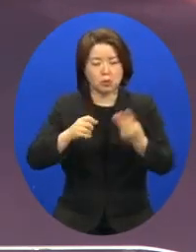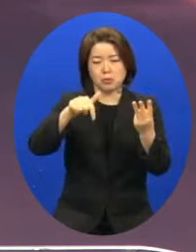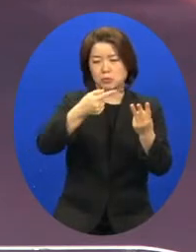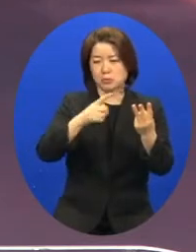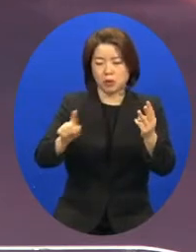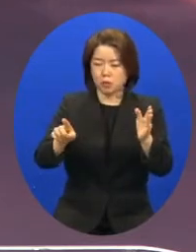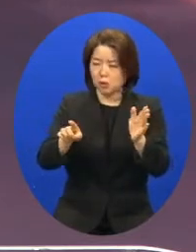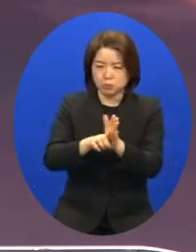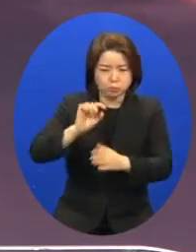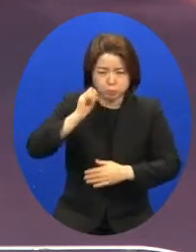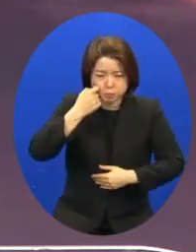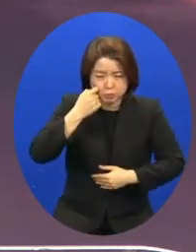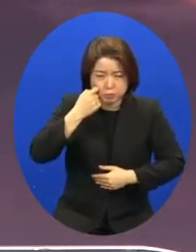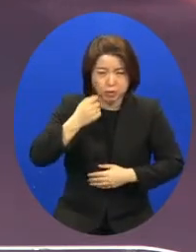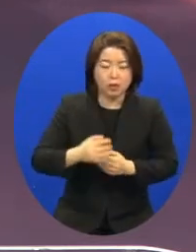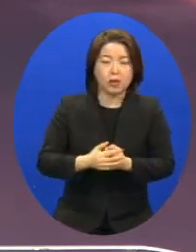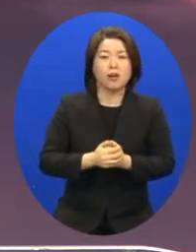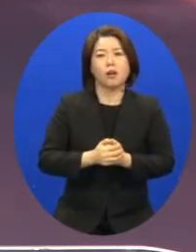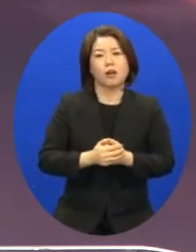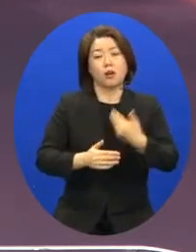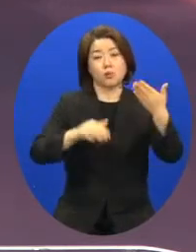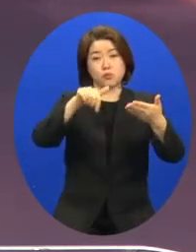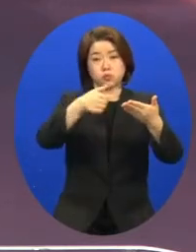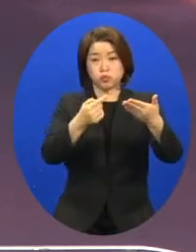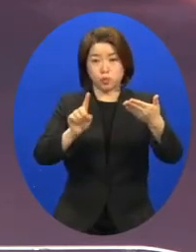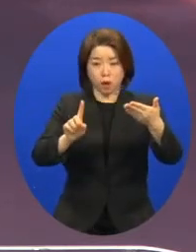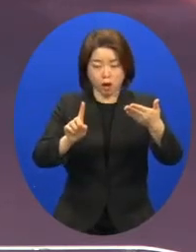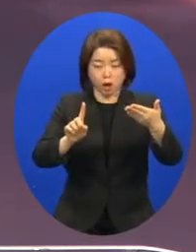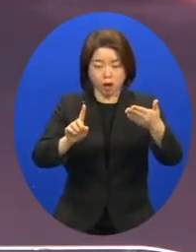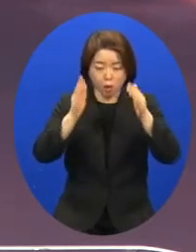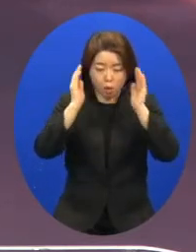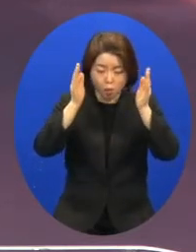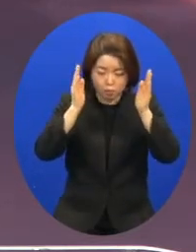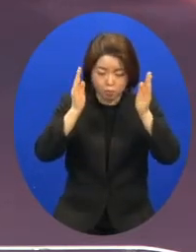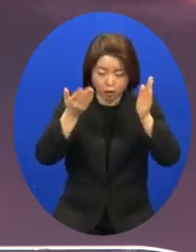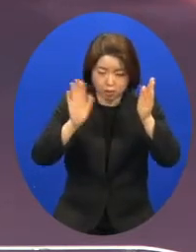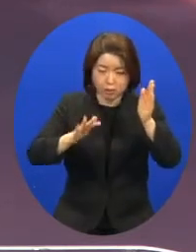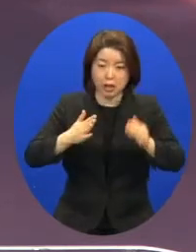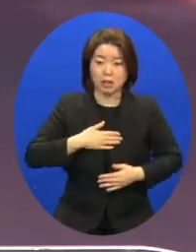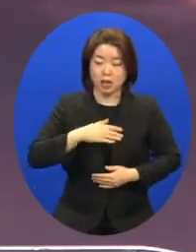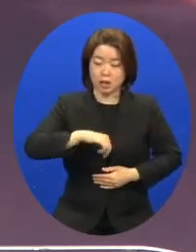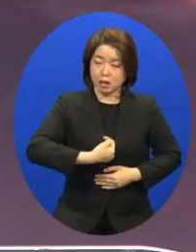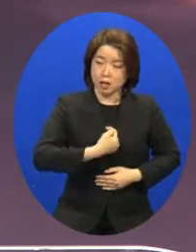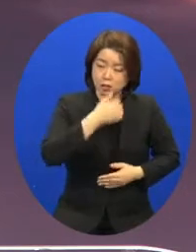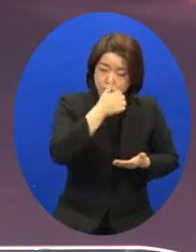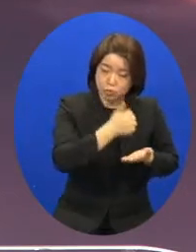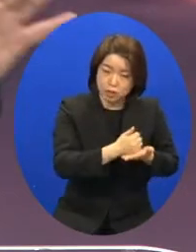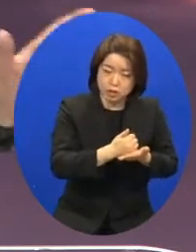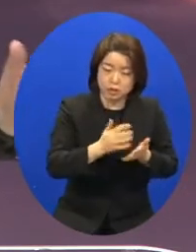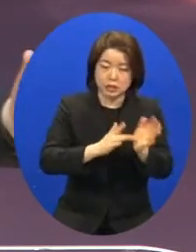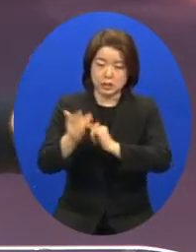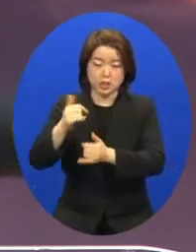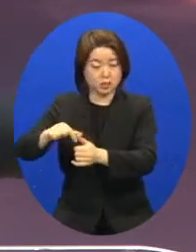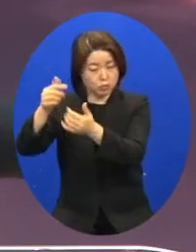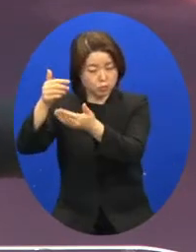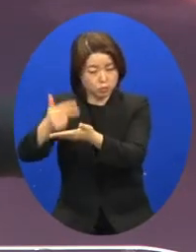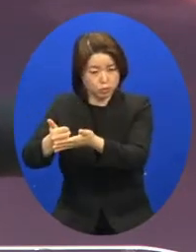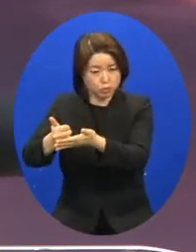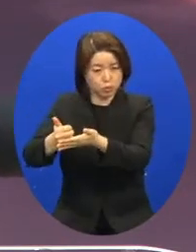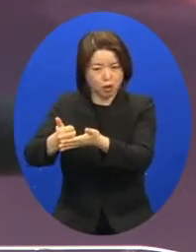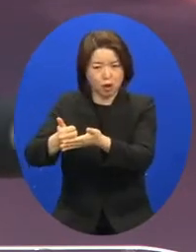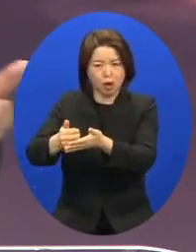공부해도 믿어지지가 않고 9과를 공부했는데도 자기가 죄인이고 예수님이 자기 구주라는 사실이 믿어지지가